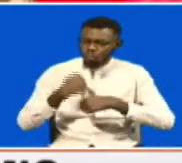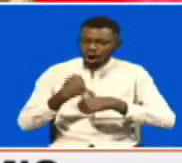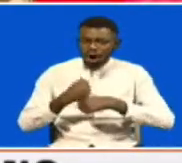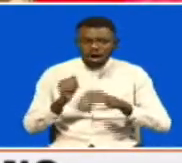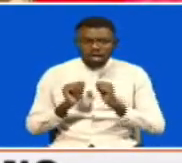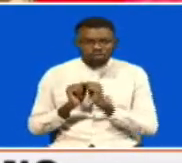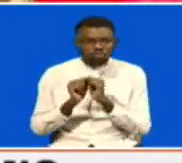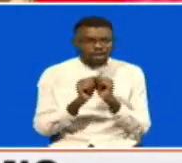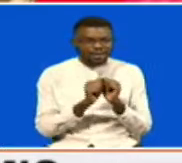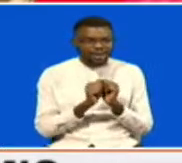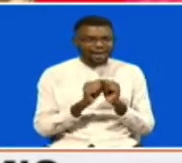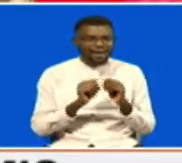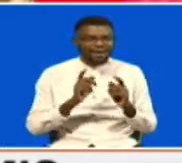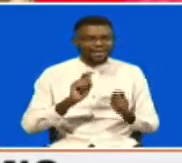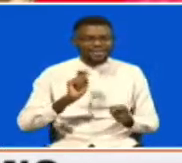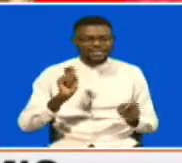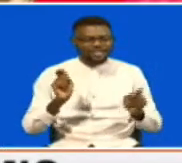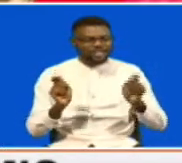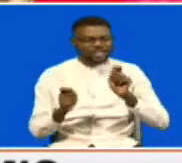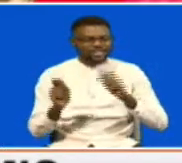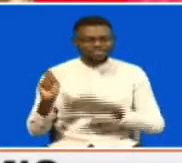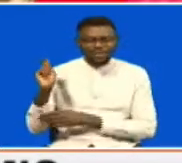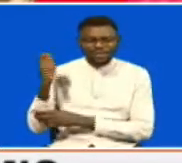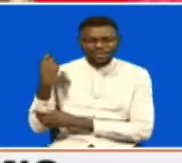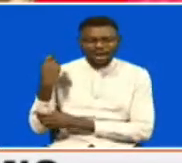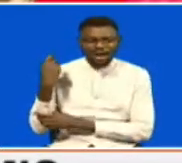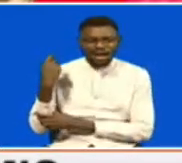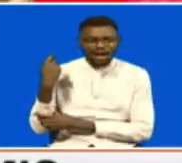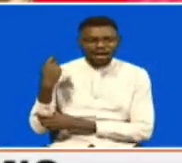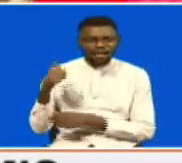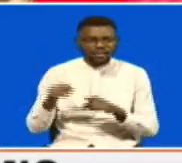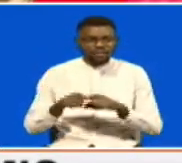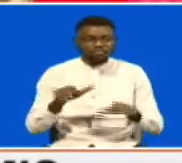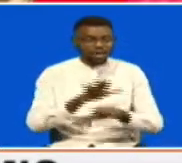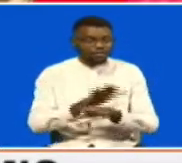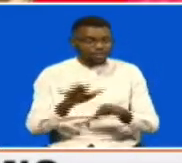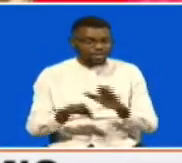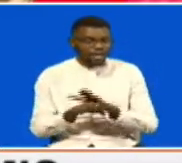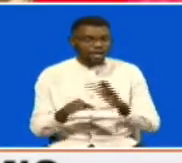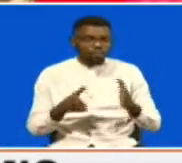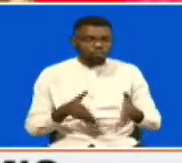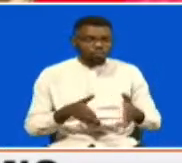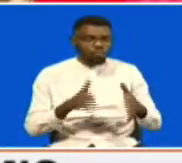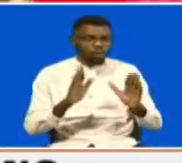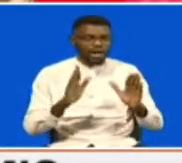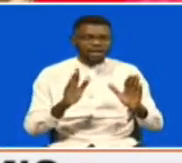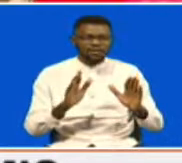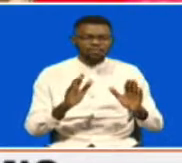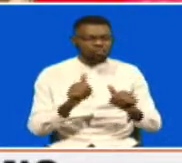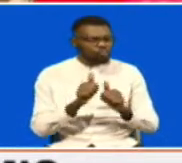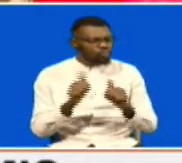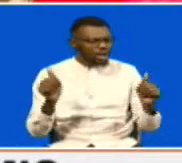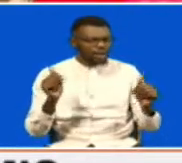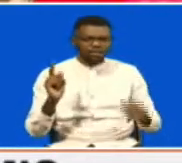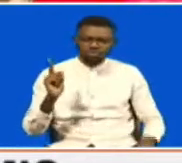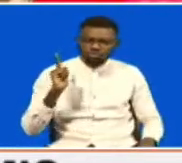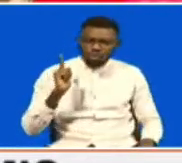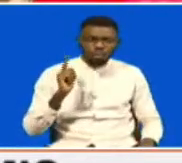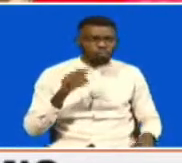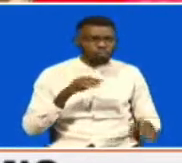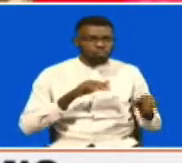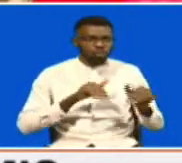kutenda mabadiliko katika taifa letu. Na haya yote yatakuwa ni njia ya halali.